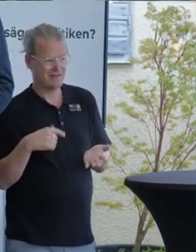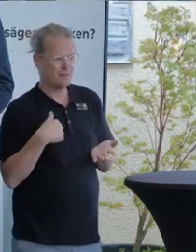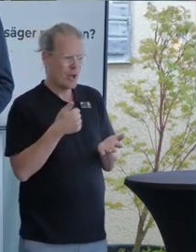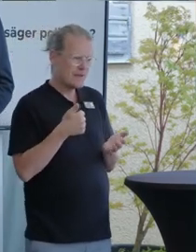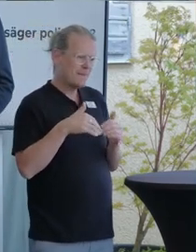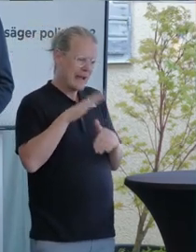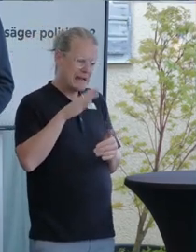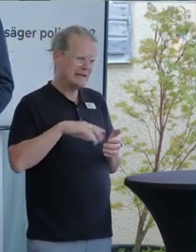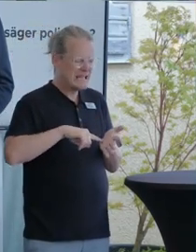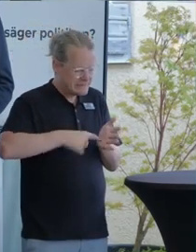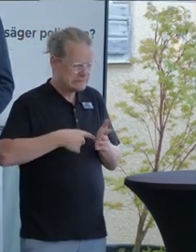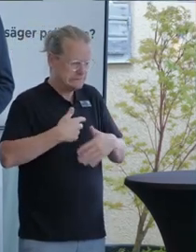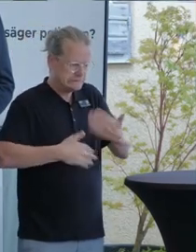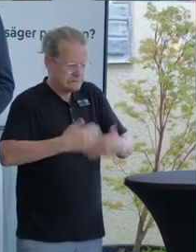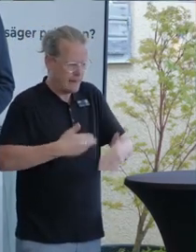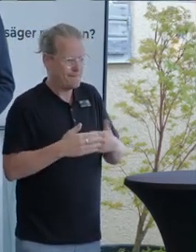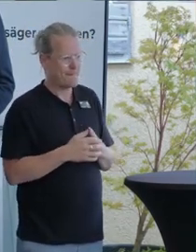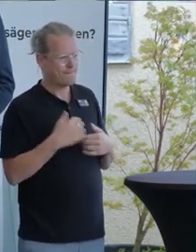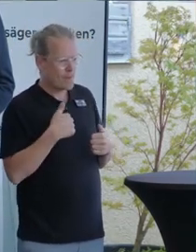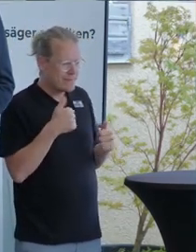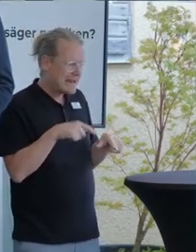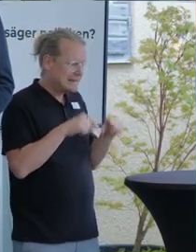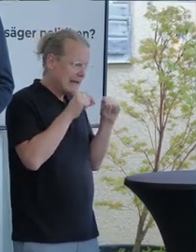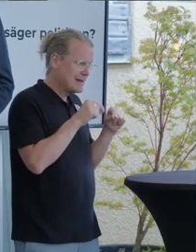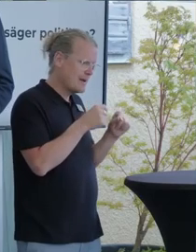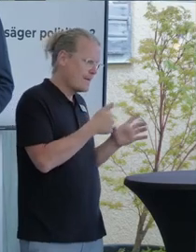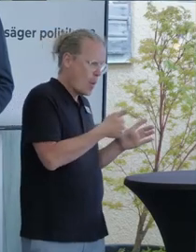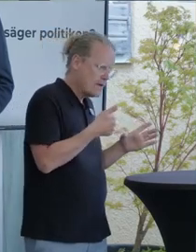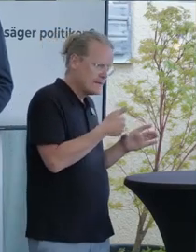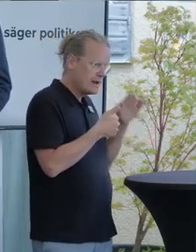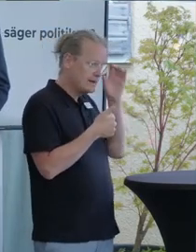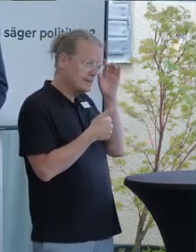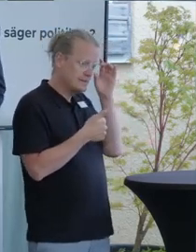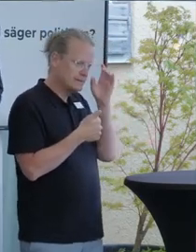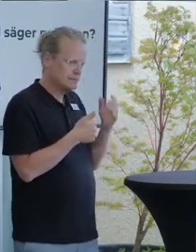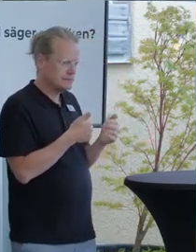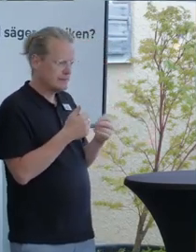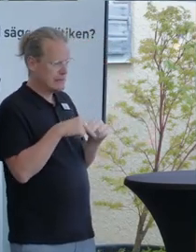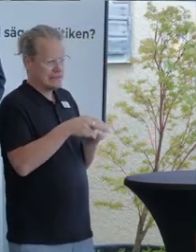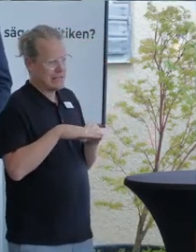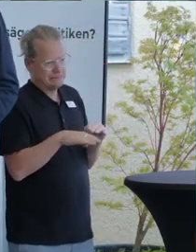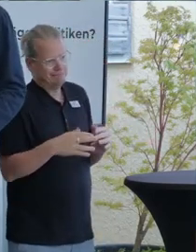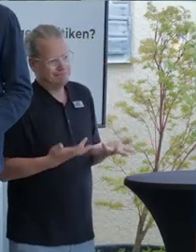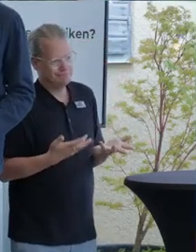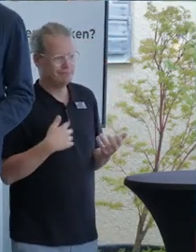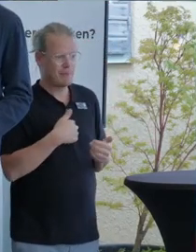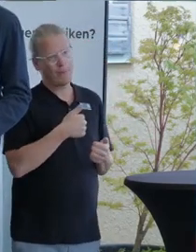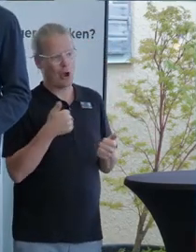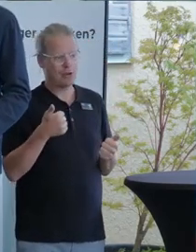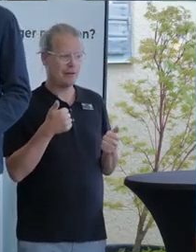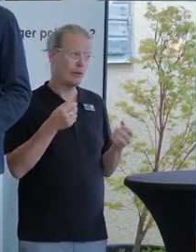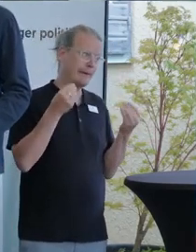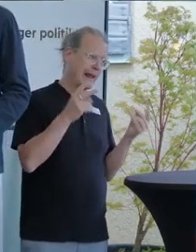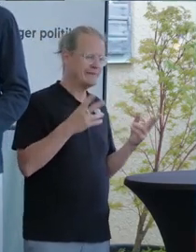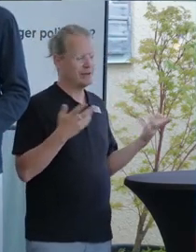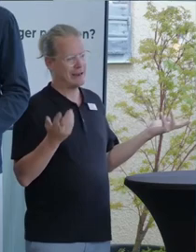behöver identifiera behovet specifikt. Nästa steg är inte bara så här, vi ska ha utbildning kring det här.